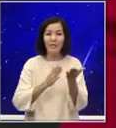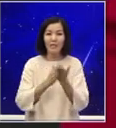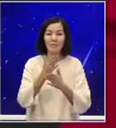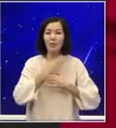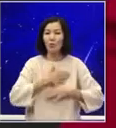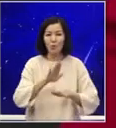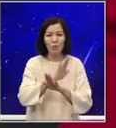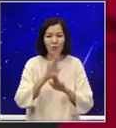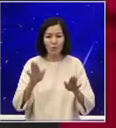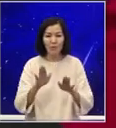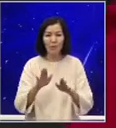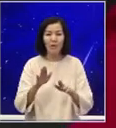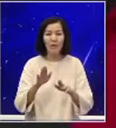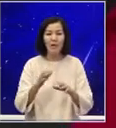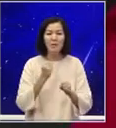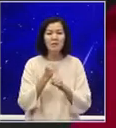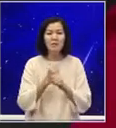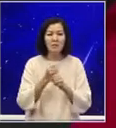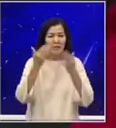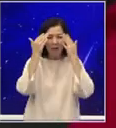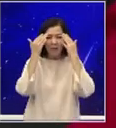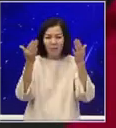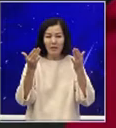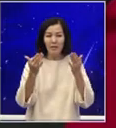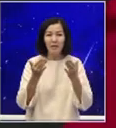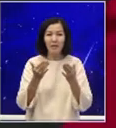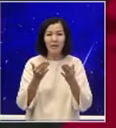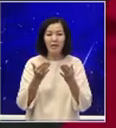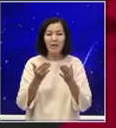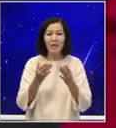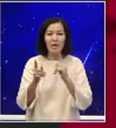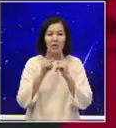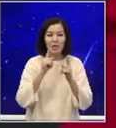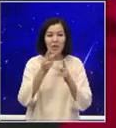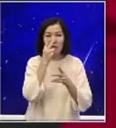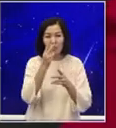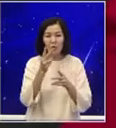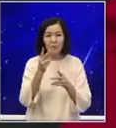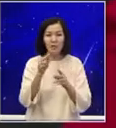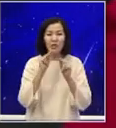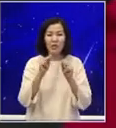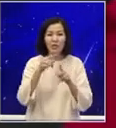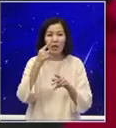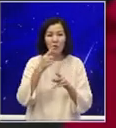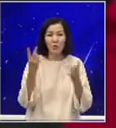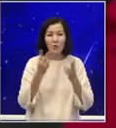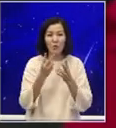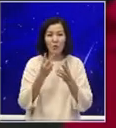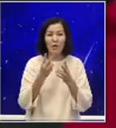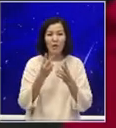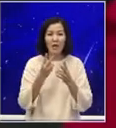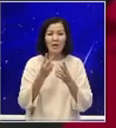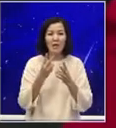көңілімнен шықпайды. Не істеп жатқандары беймәлім, жаттанды жиналысты ғана көреміз. Ақиқатты айтудың орнына жағымпазданып,